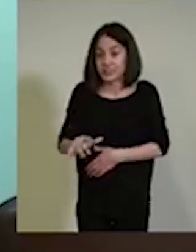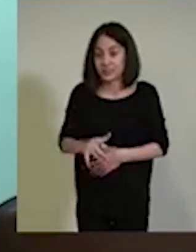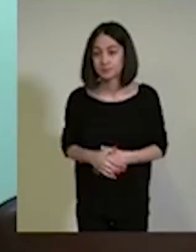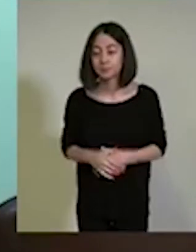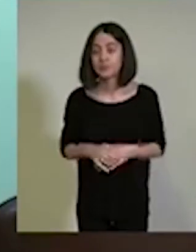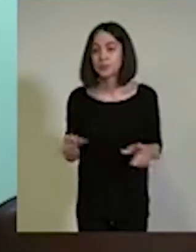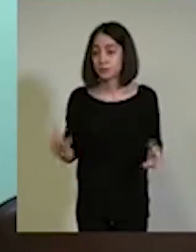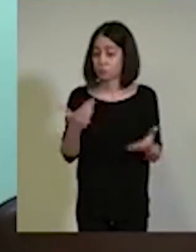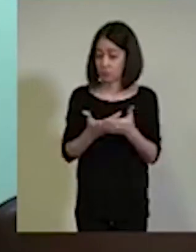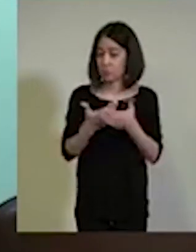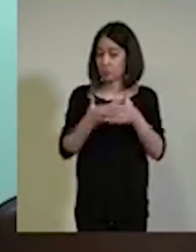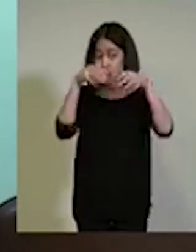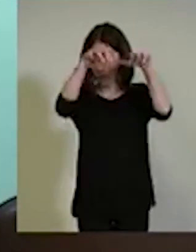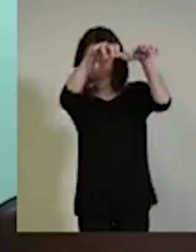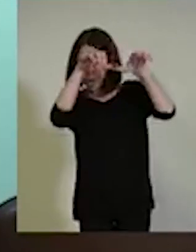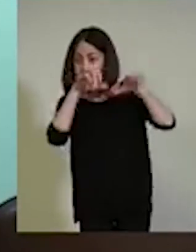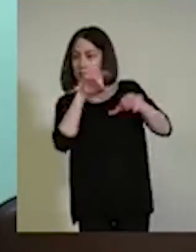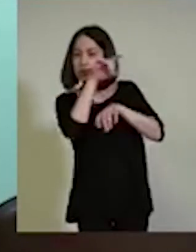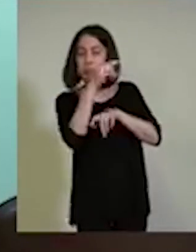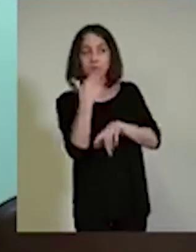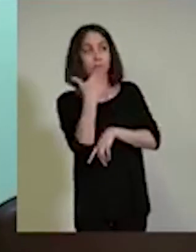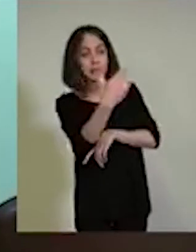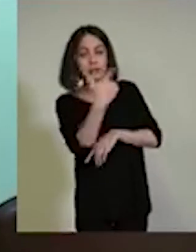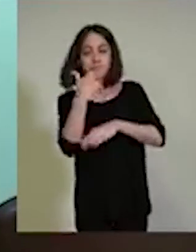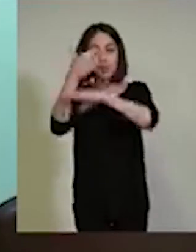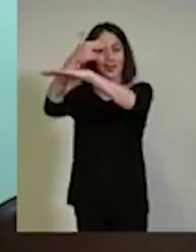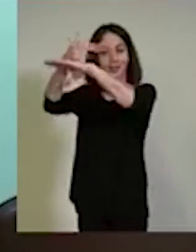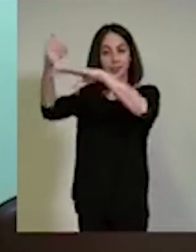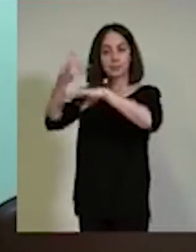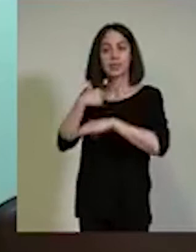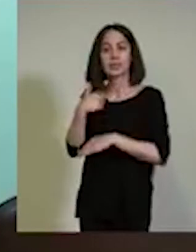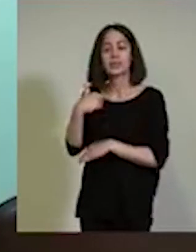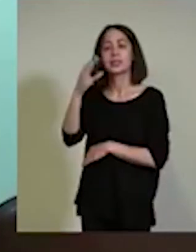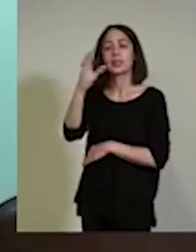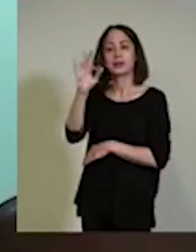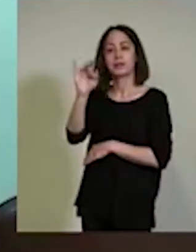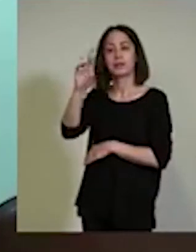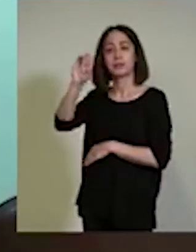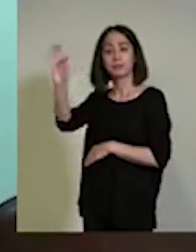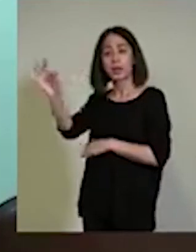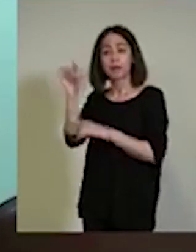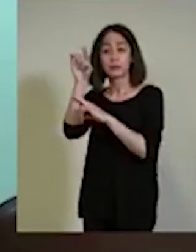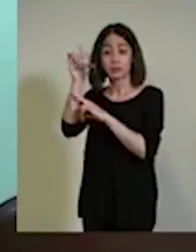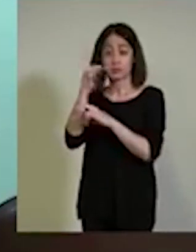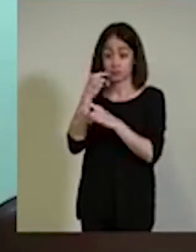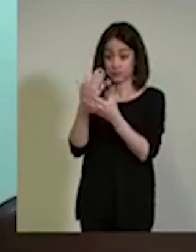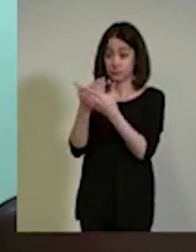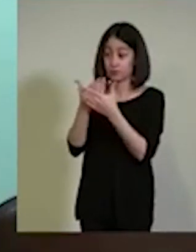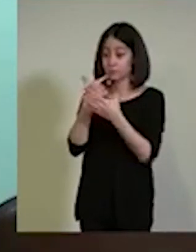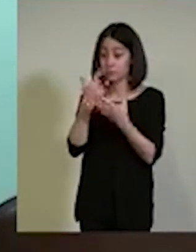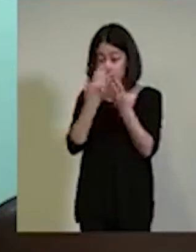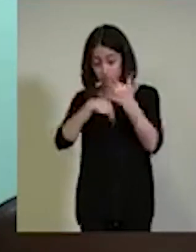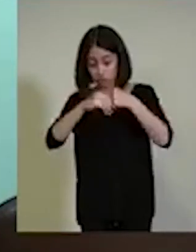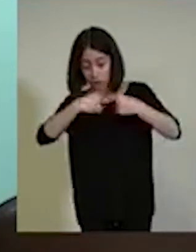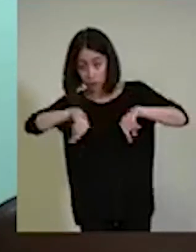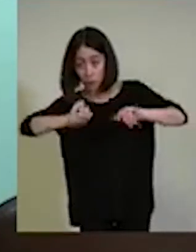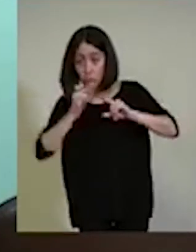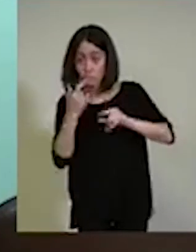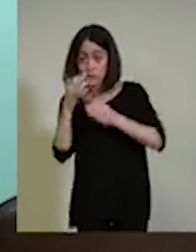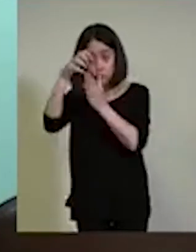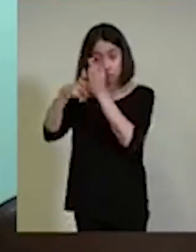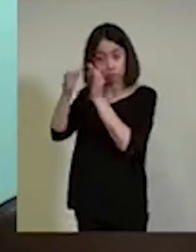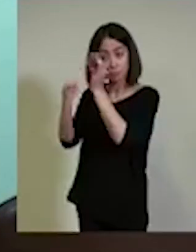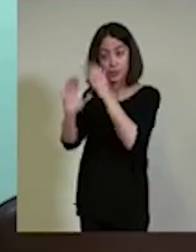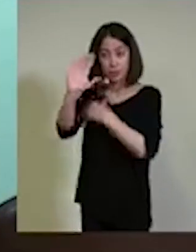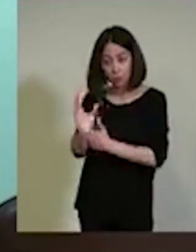son accompagnement et le cabinet Klopfer qui a réalisé l'audit financier qui a été présenté en commission réunie le 8 février dernier. Remercier